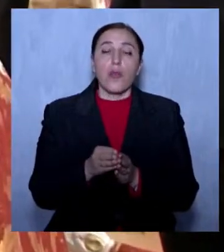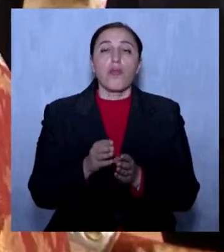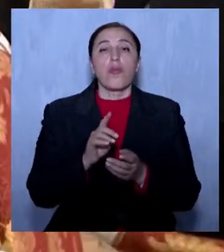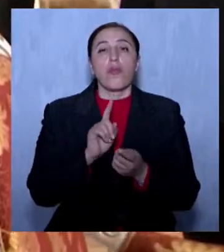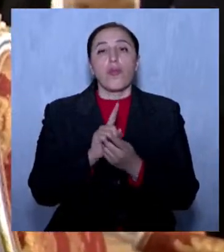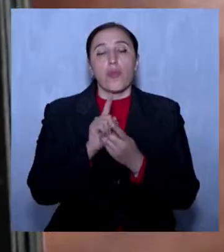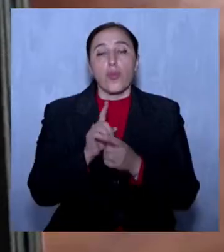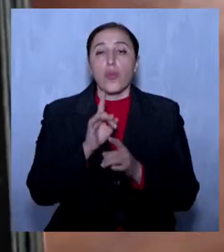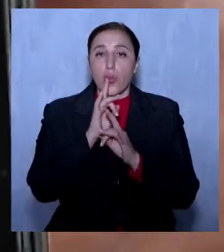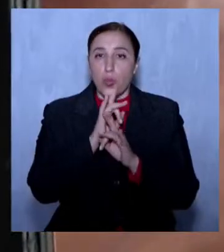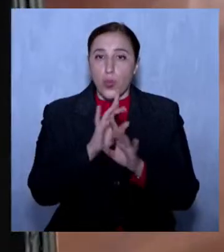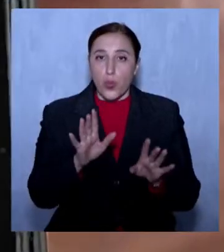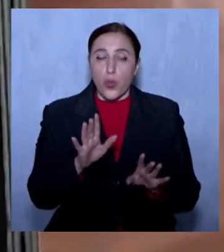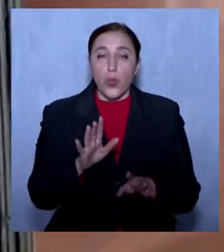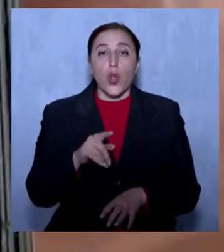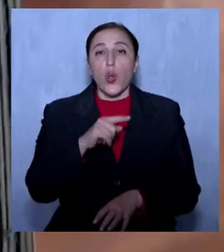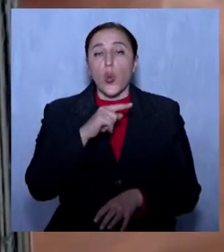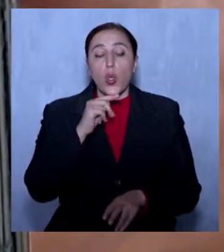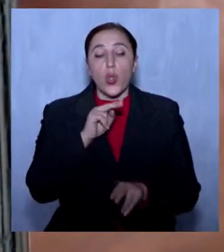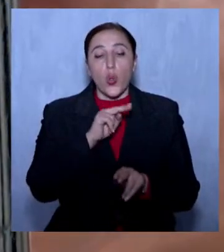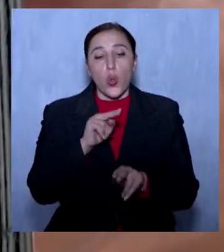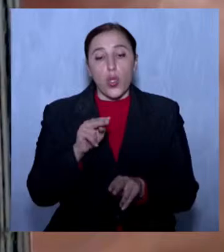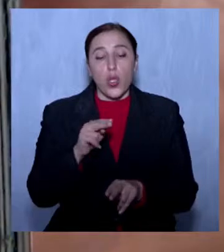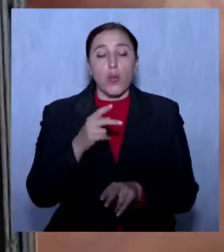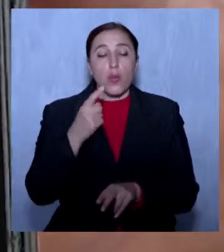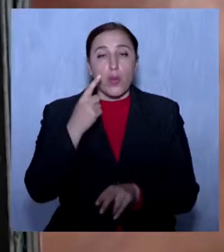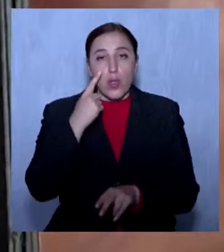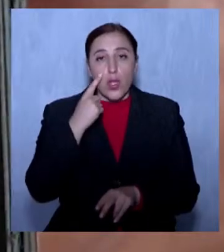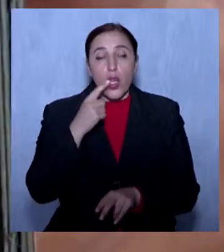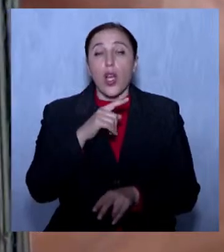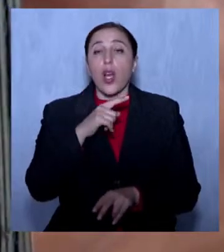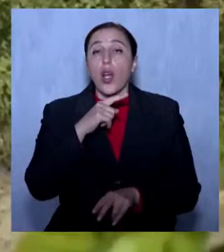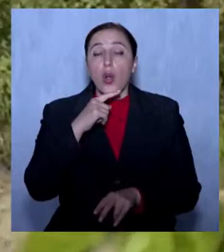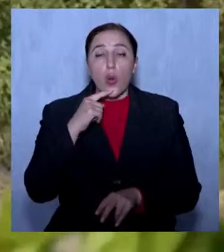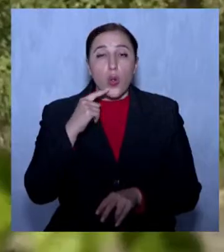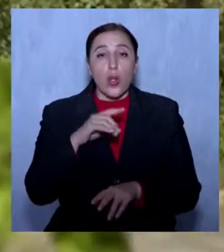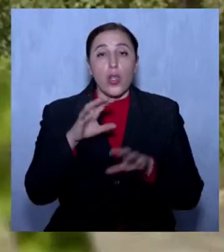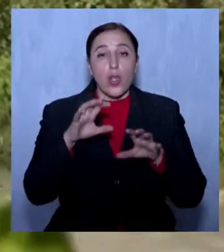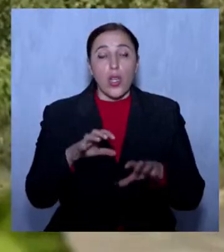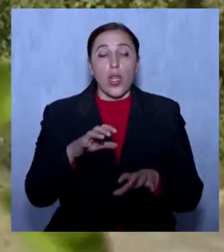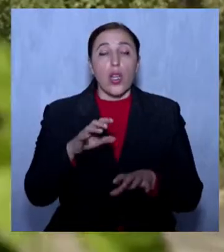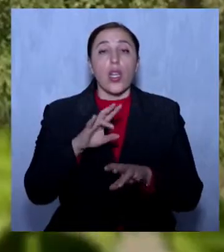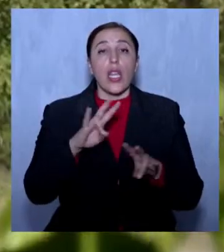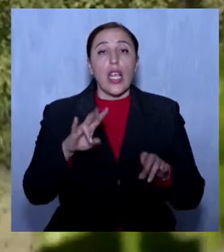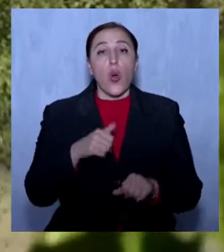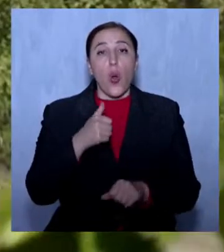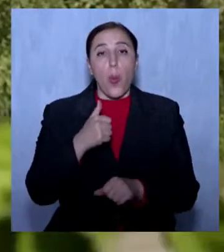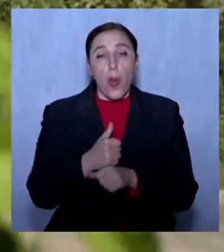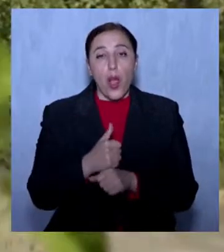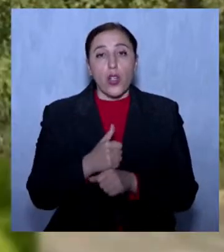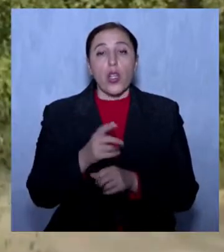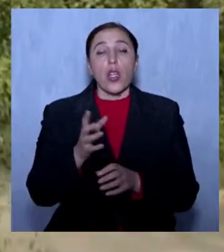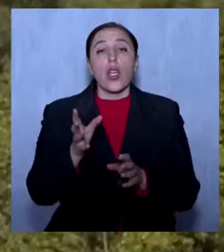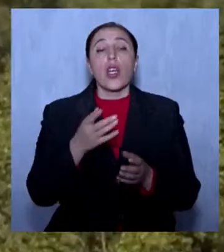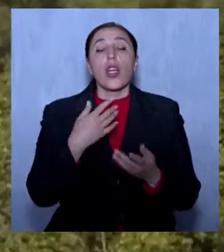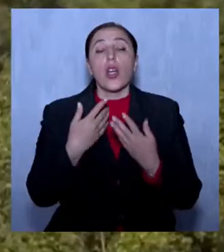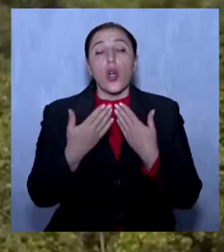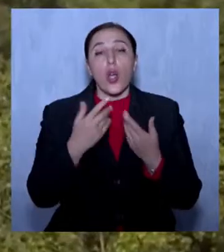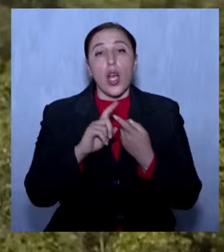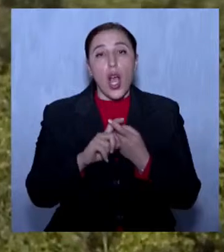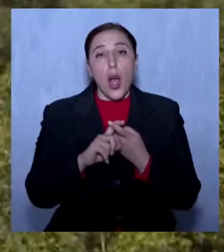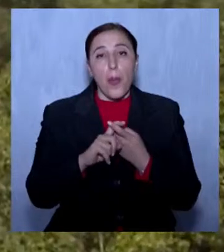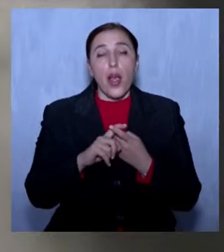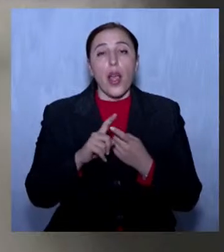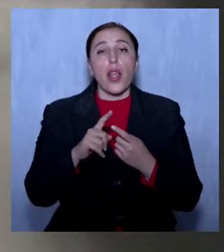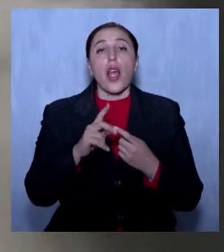չէ։ Ռուս դիտորդները նկատում են Փաշինյան-Պուտին հերթական բանակցությունները անցնելու են Հարավային Կովկասում իրավիճակի